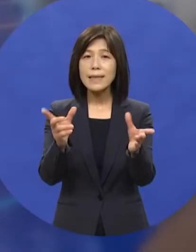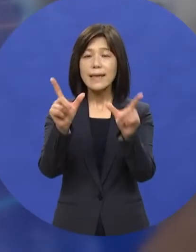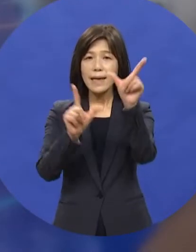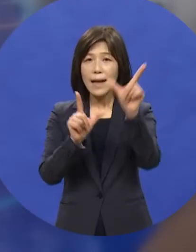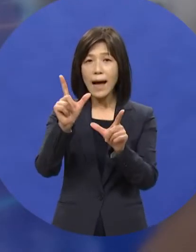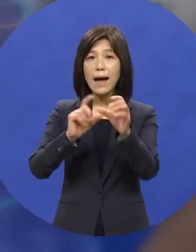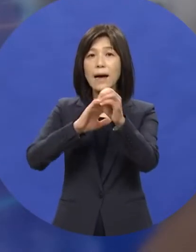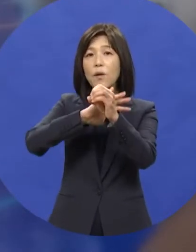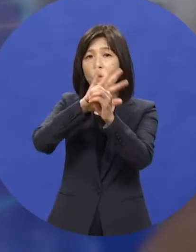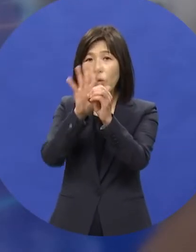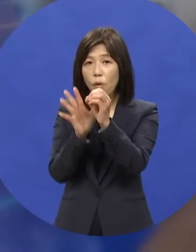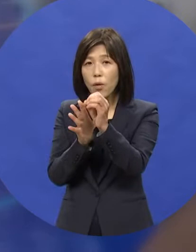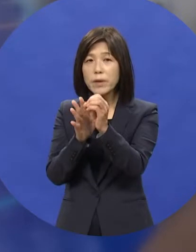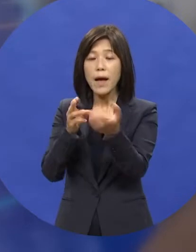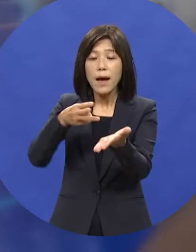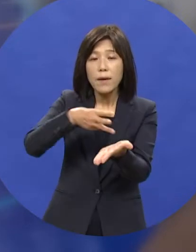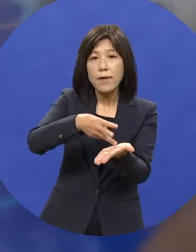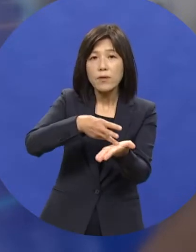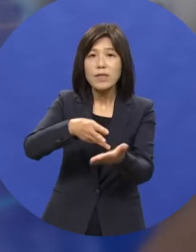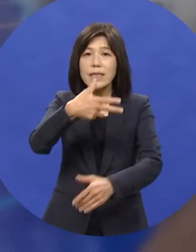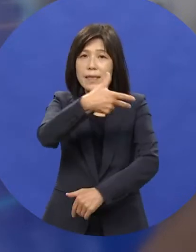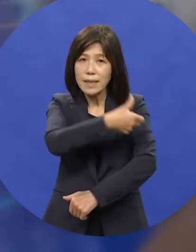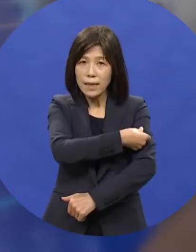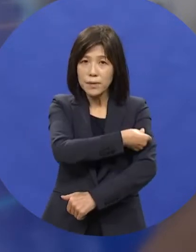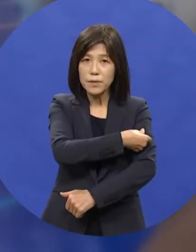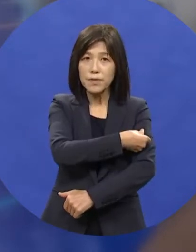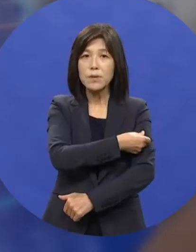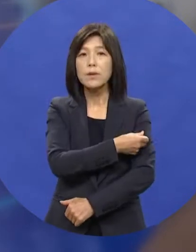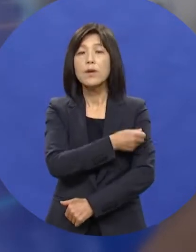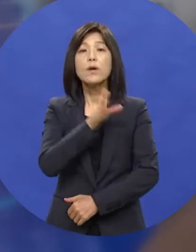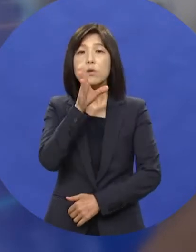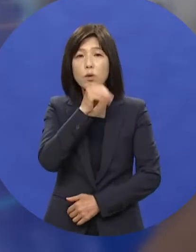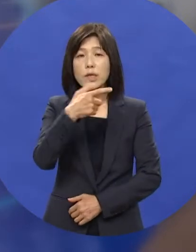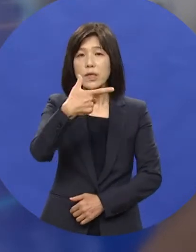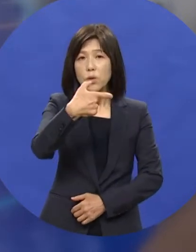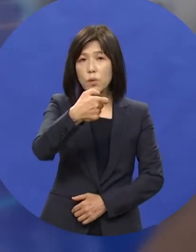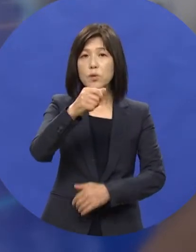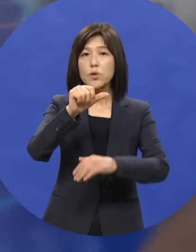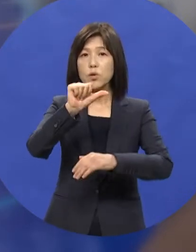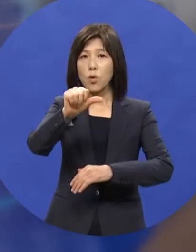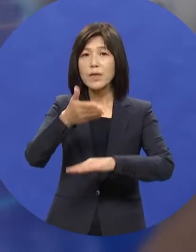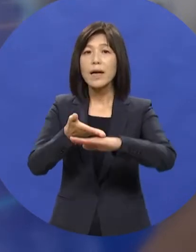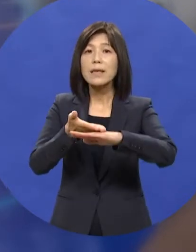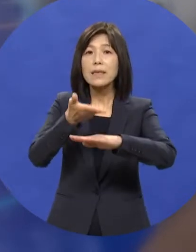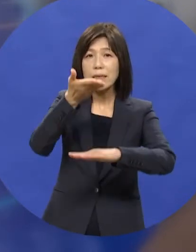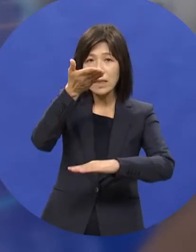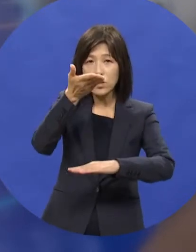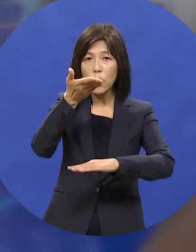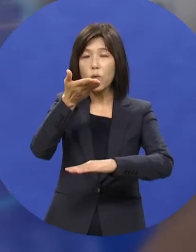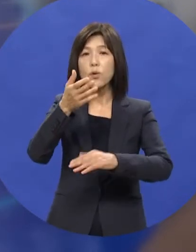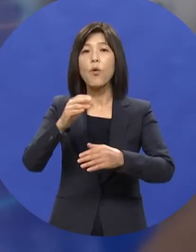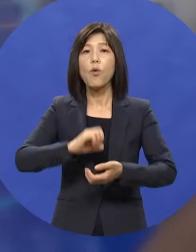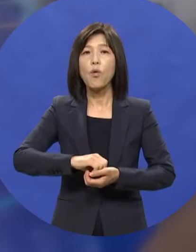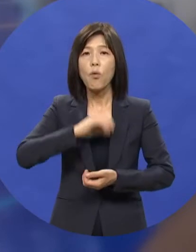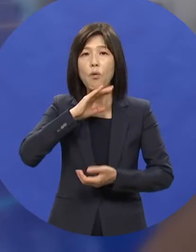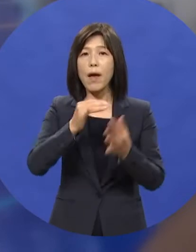65歳以上の高齢者から進められてきた新型コロナワクチン接種。